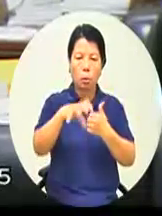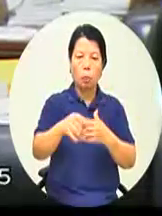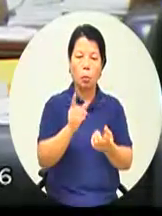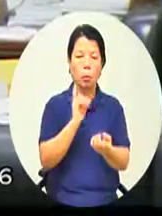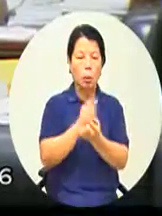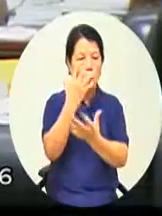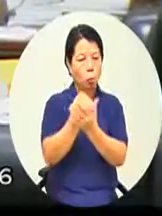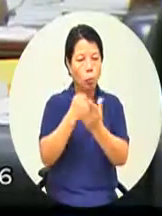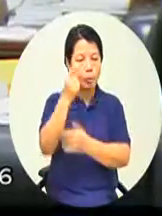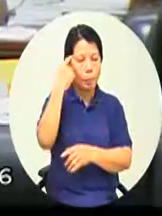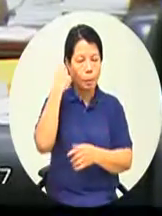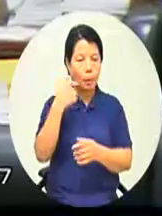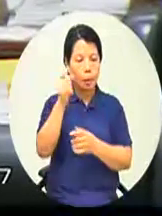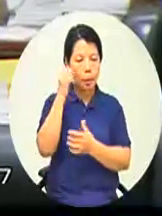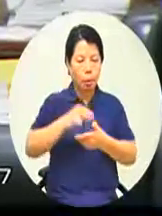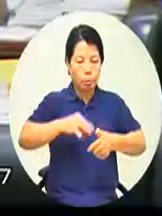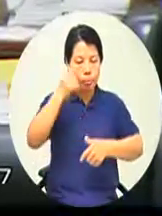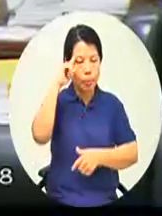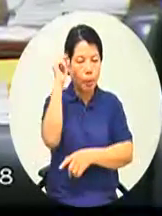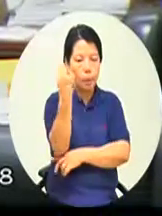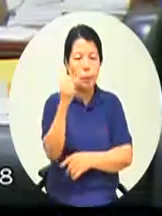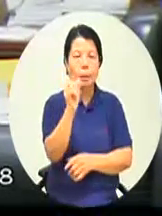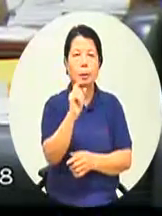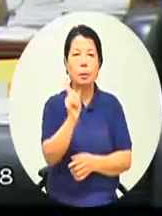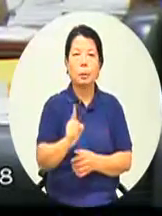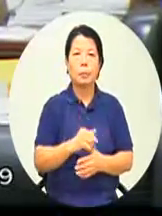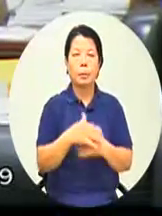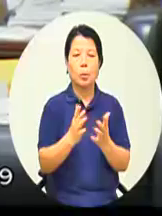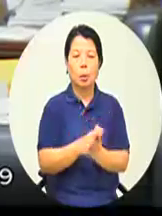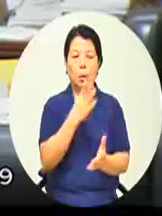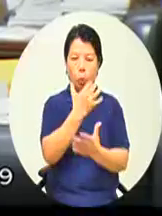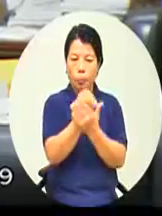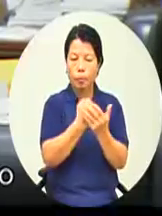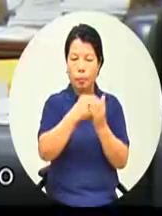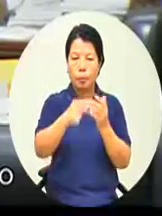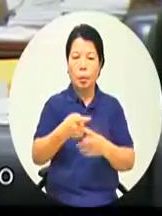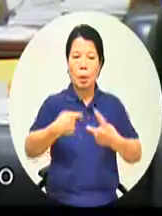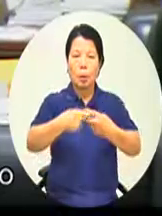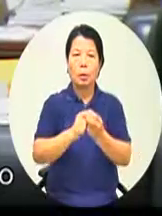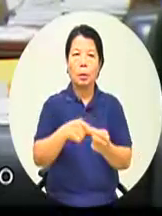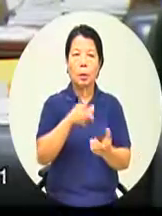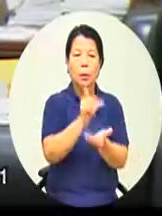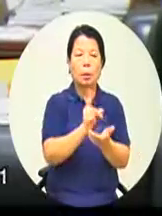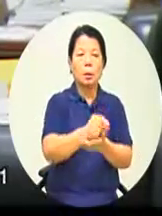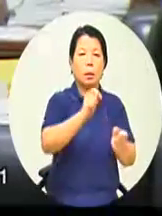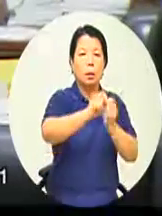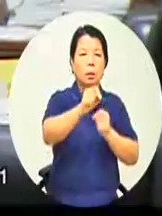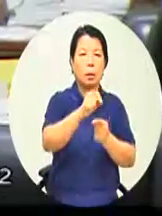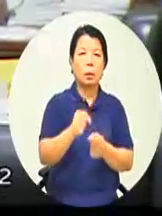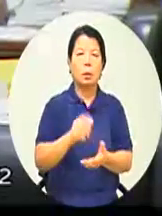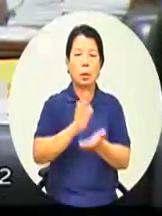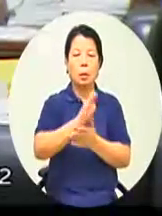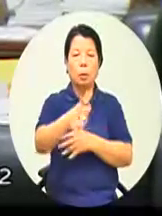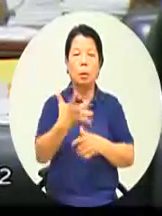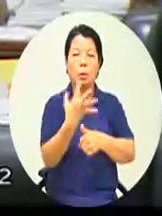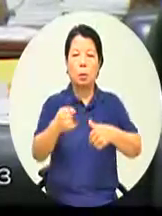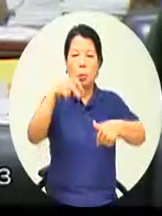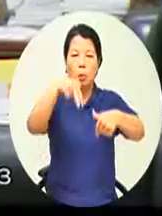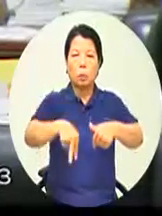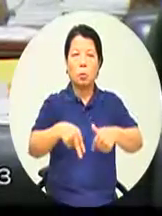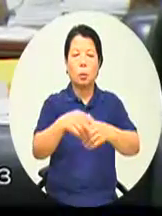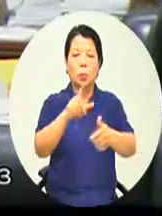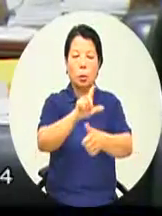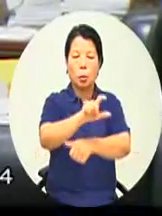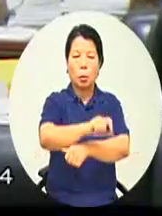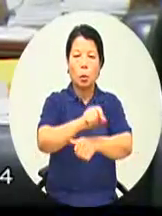那希望呢能够留下来。所以在这个运用上面，如果能够把李科永图书馆拉进来，那将来再做数位学园，事实上是一